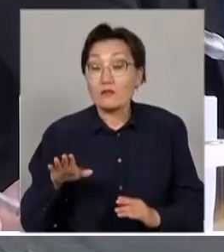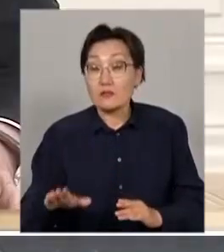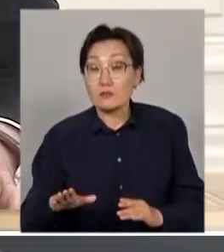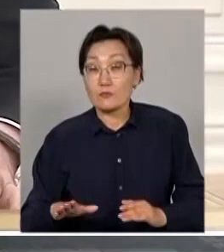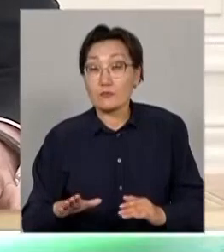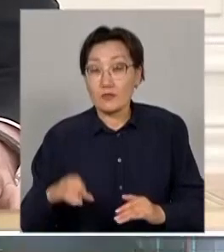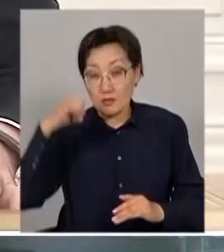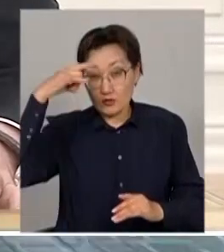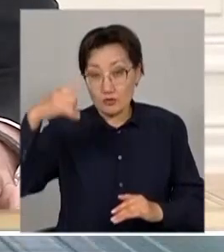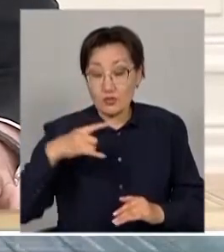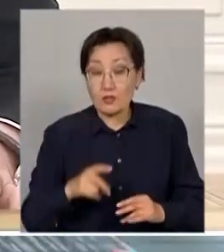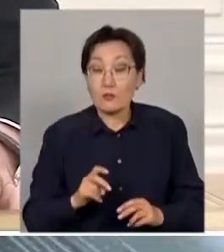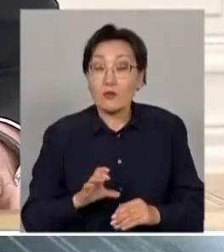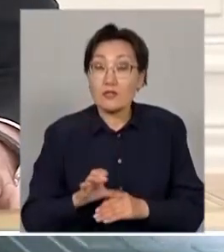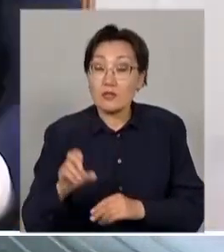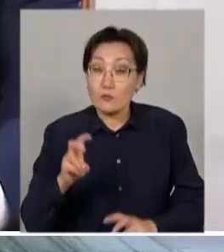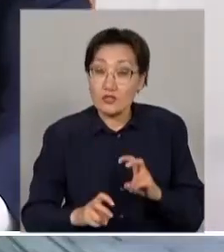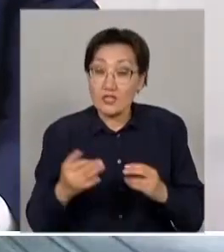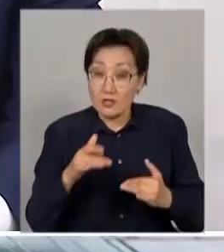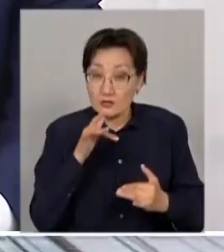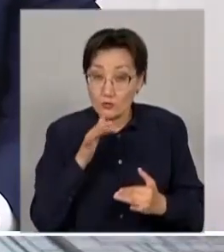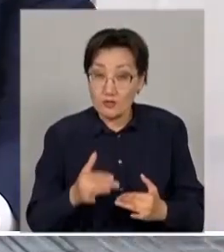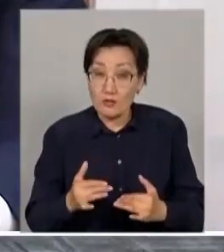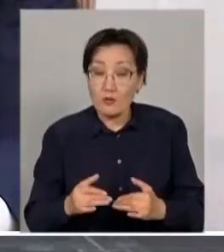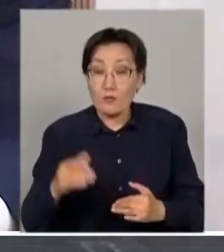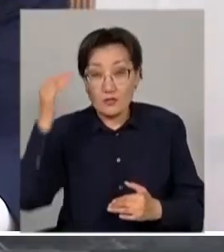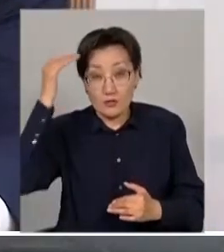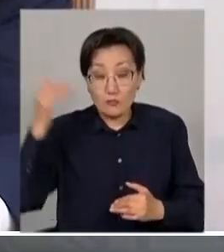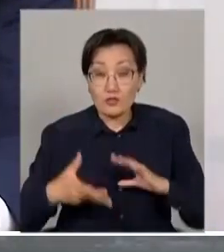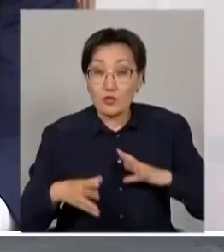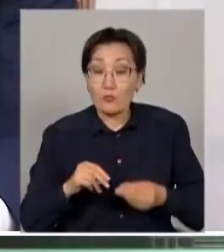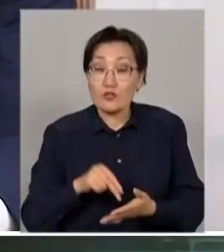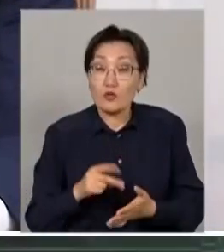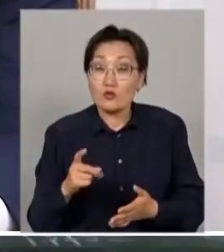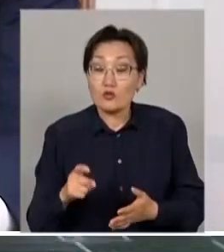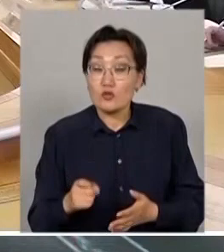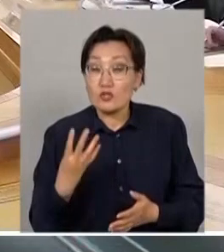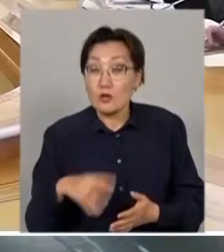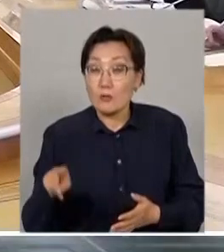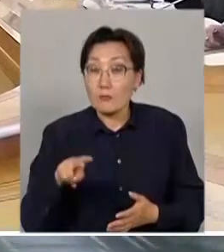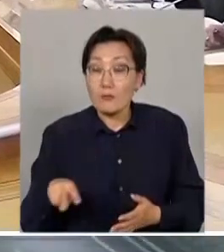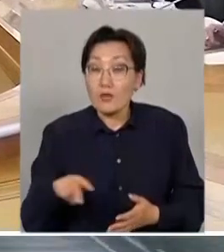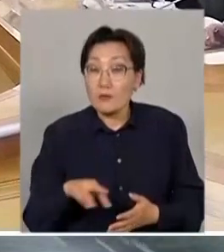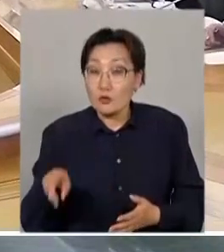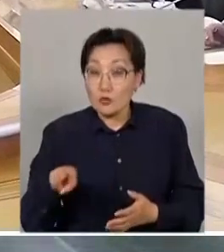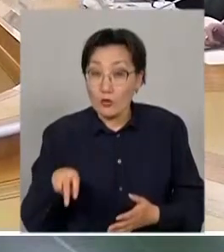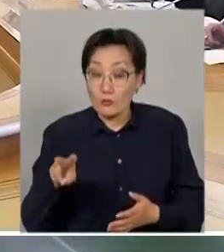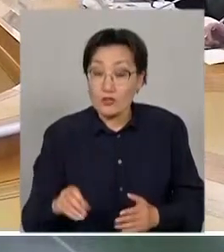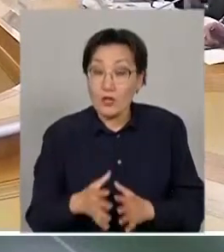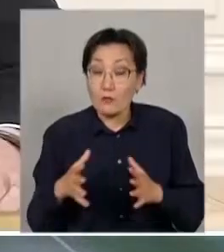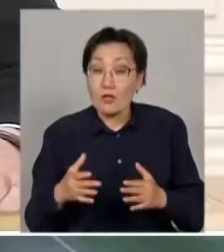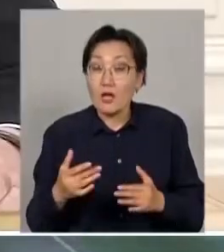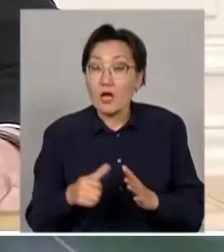Тоқаев қазақстандық өндірушілер қазірдің өзінде Тәжікстанға жалпы сомасы 140 миллион доллардан асатын 60